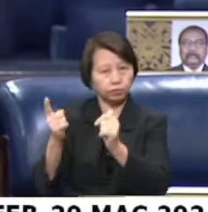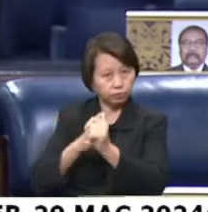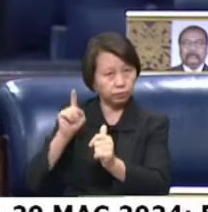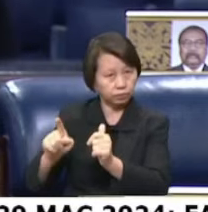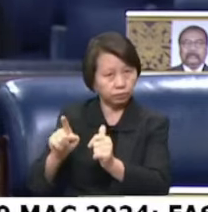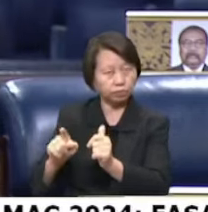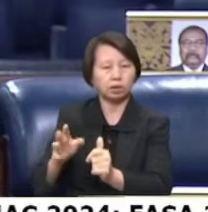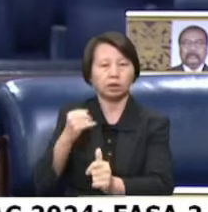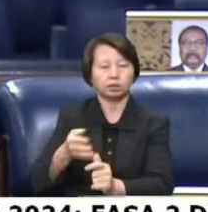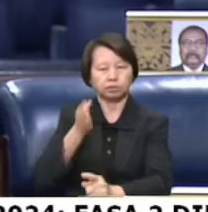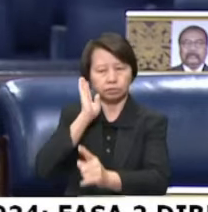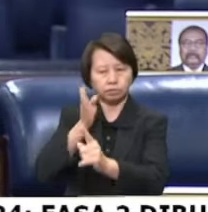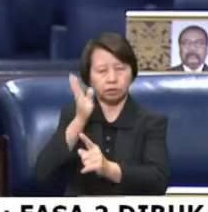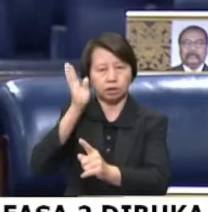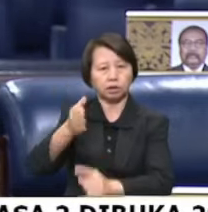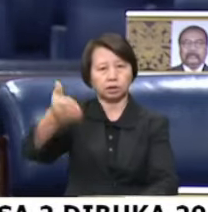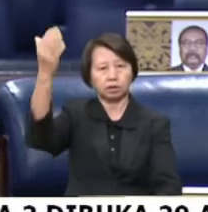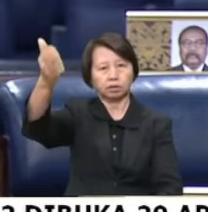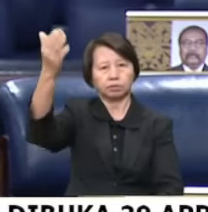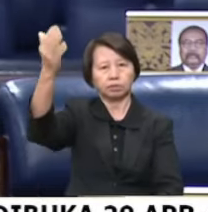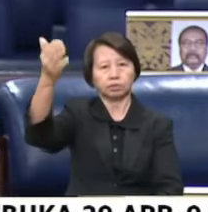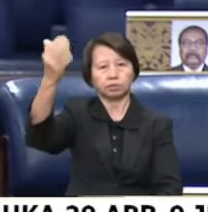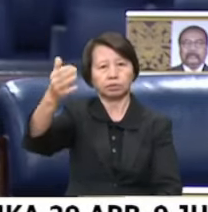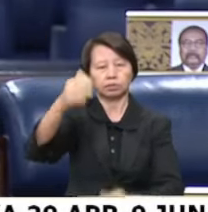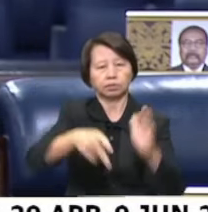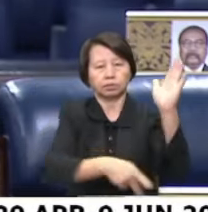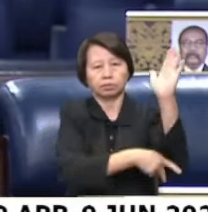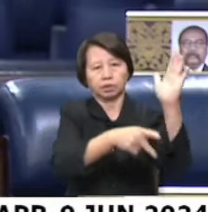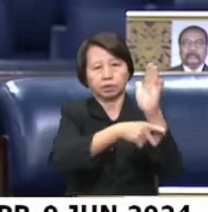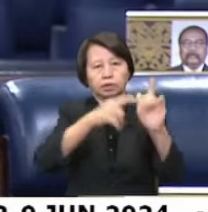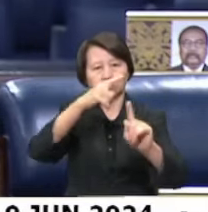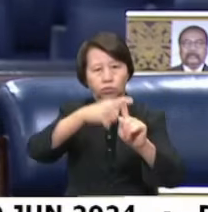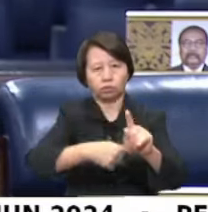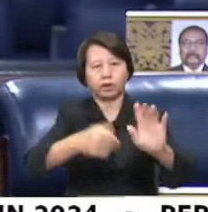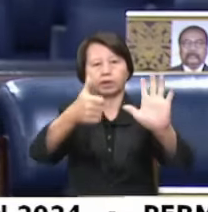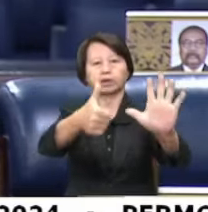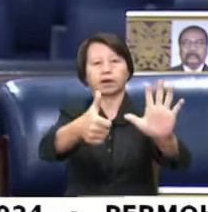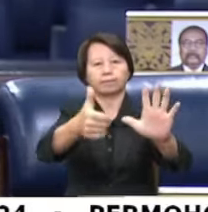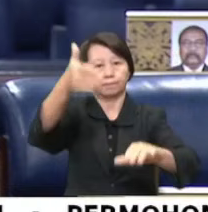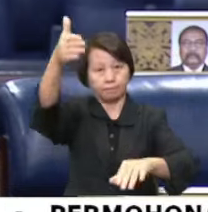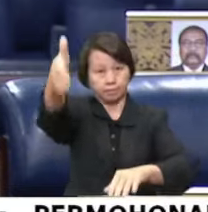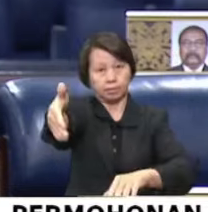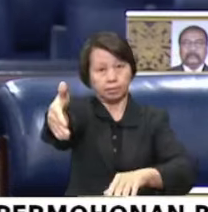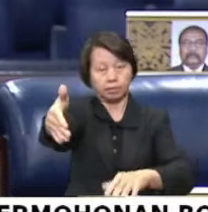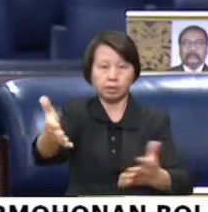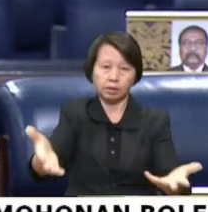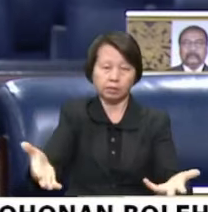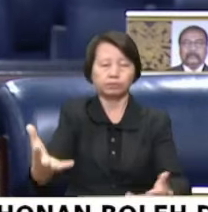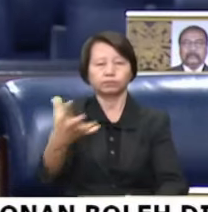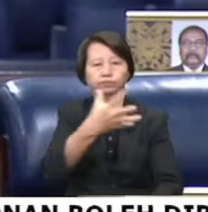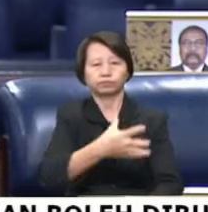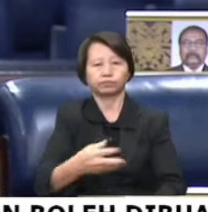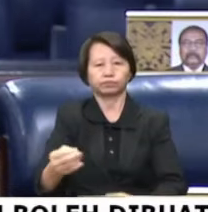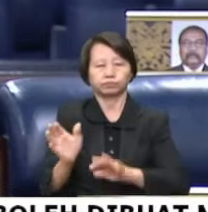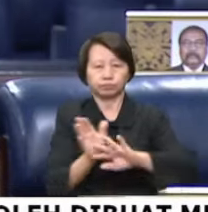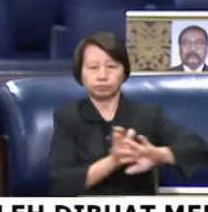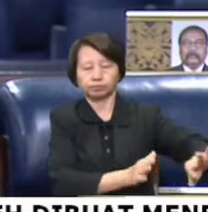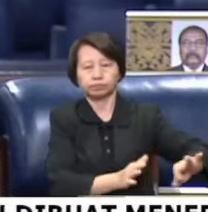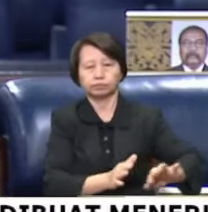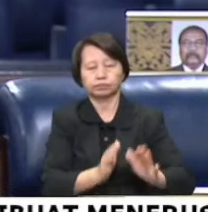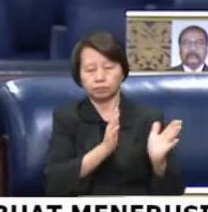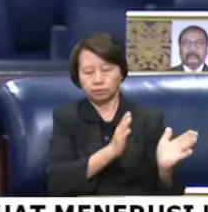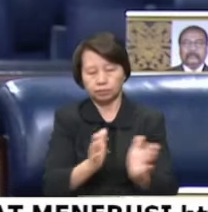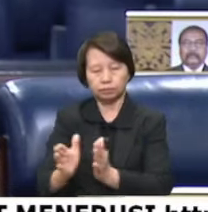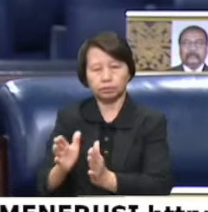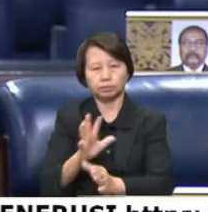mana disasarkan untuk dibentang dalam sesi parlimen bulan Jun akan datang. Selain daripada itu, penyelarasan